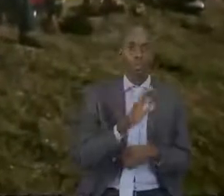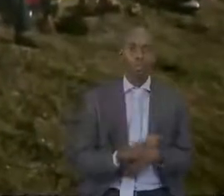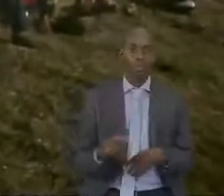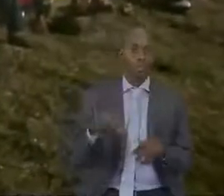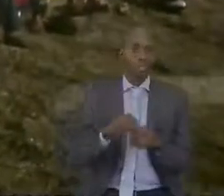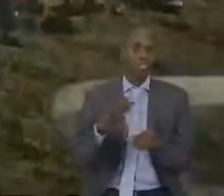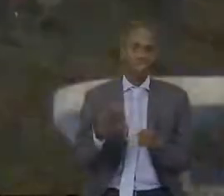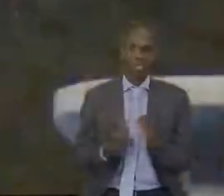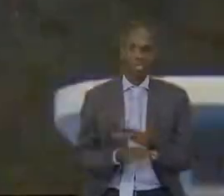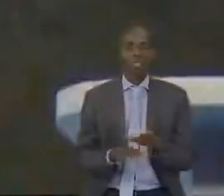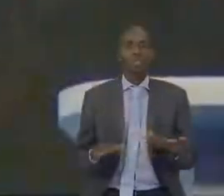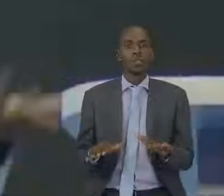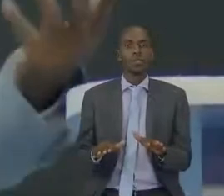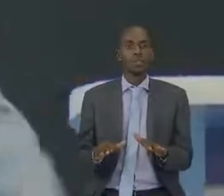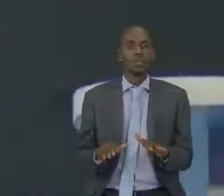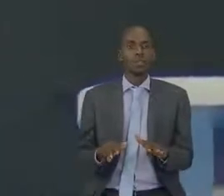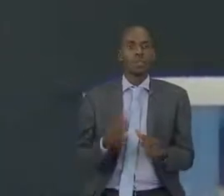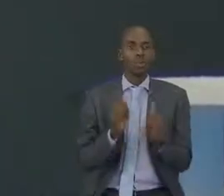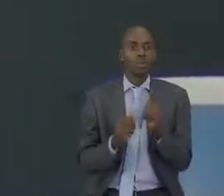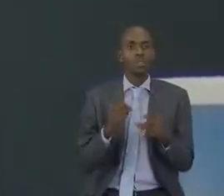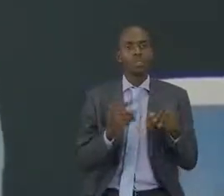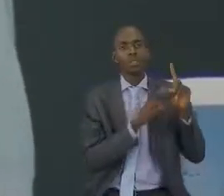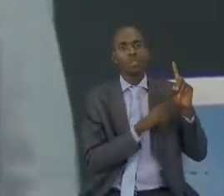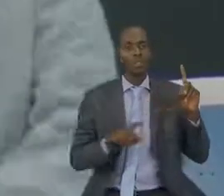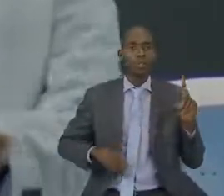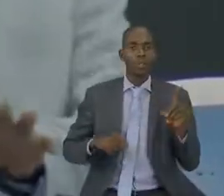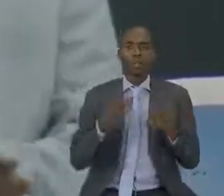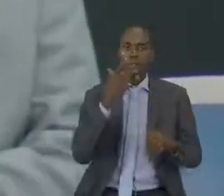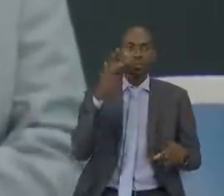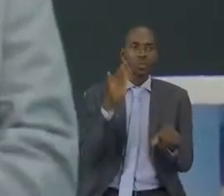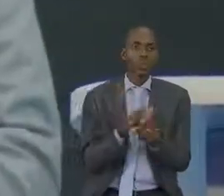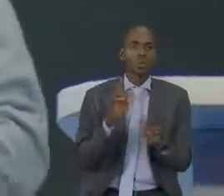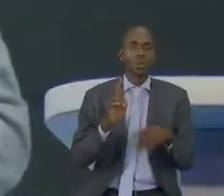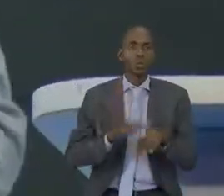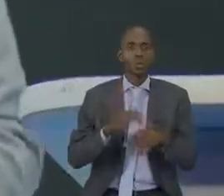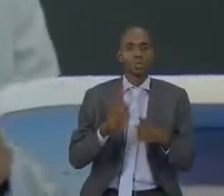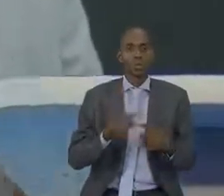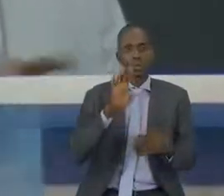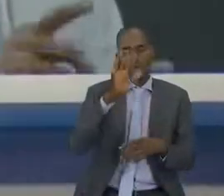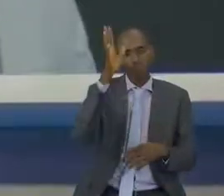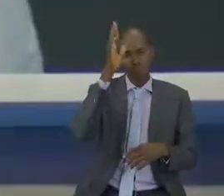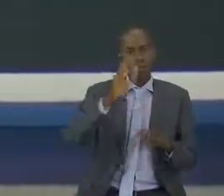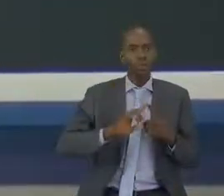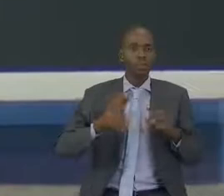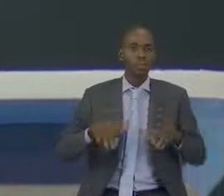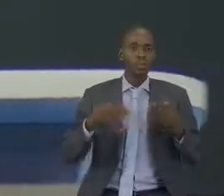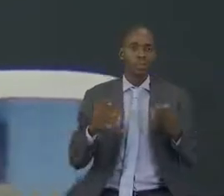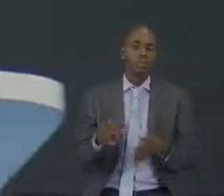pays que l'Éternel a juré à vos pères de leur